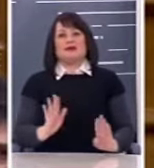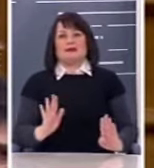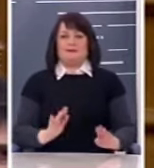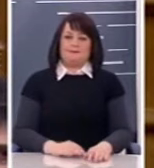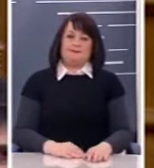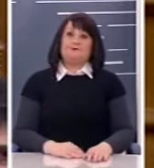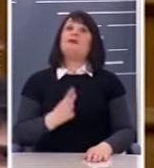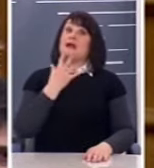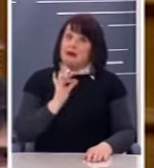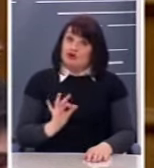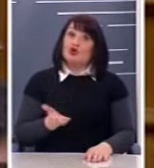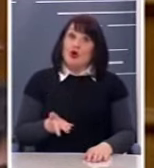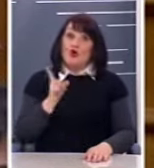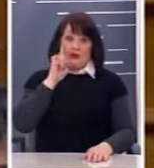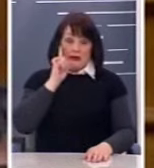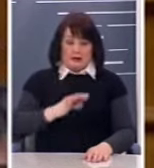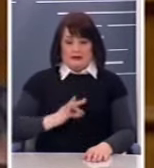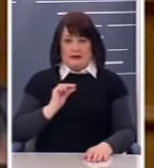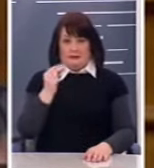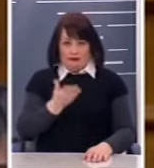Γι' αυτό λοιπόν, κυρίες και κύριοι συνάδελφοι,